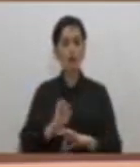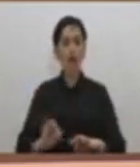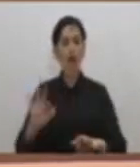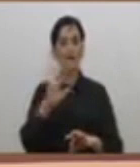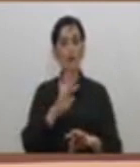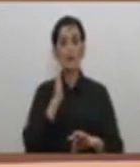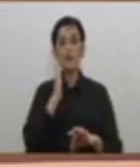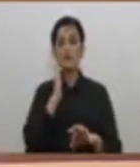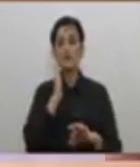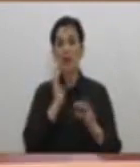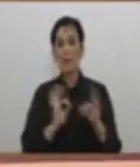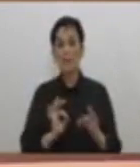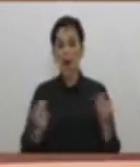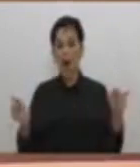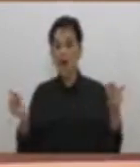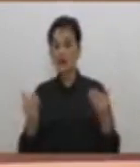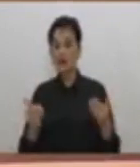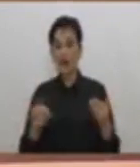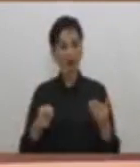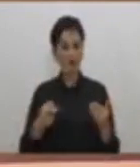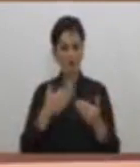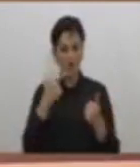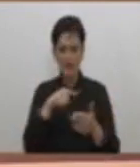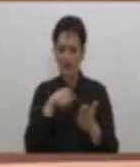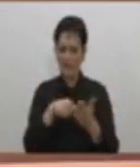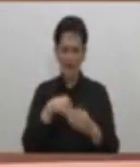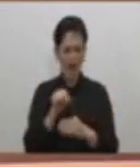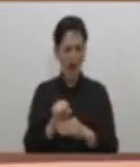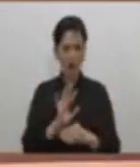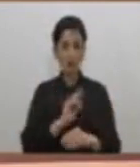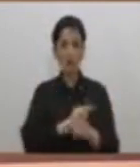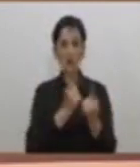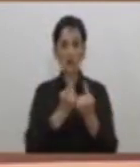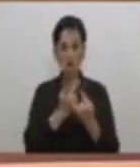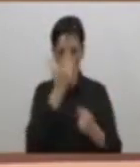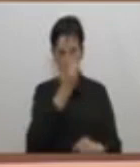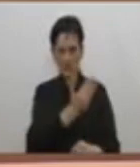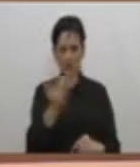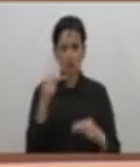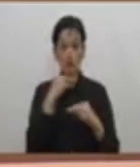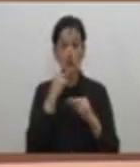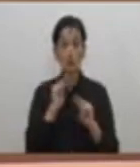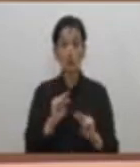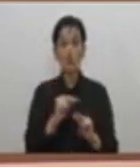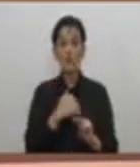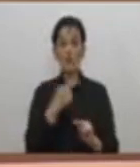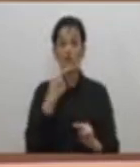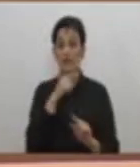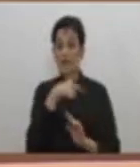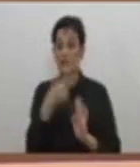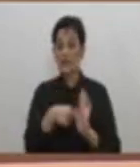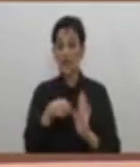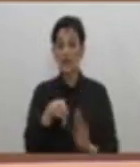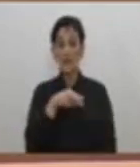სამართალს. შესაბამისად ამ საკითხზე აღარ შევჩერდები. Კოლეგების და საზოგადოების ყურადღება მინდა მივაპყროს საკითხს თუ